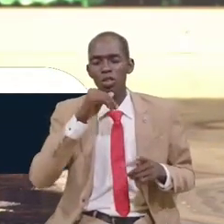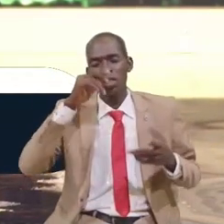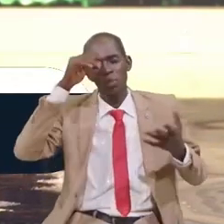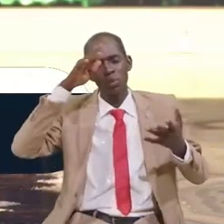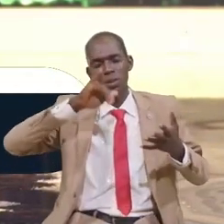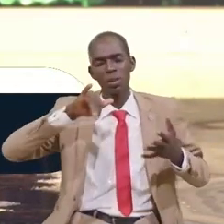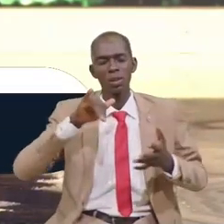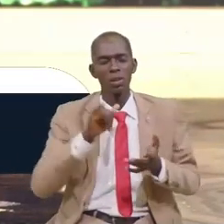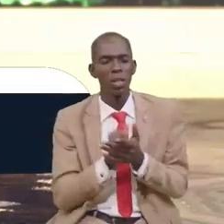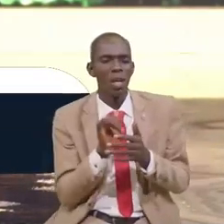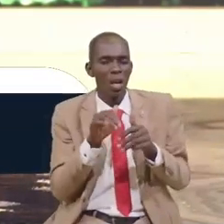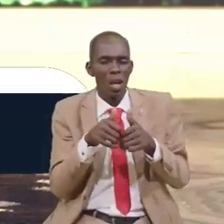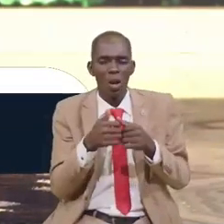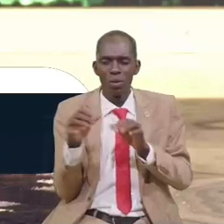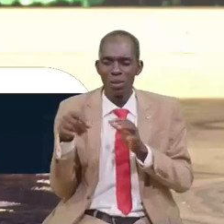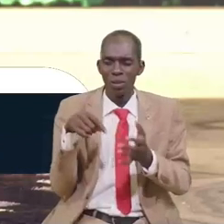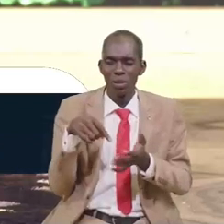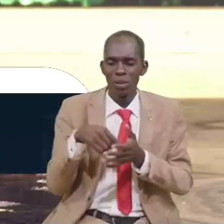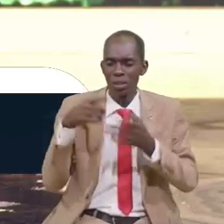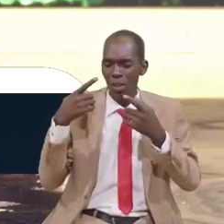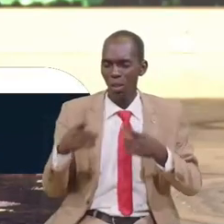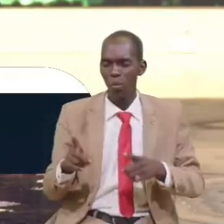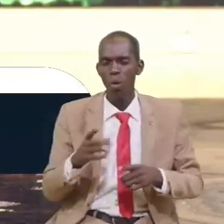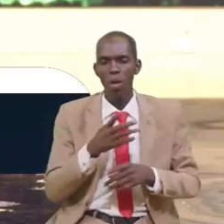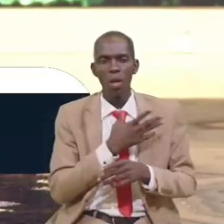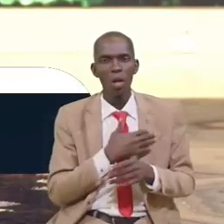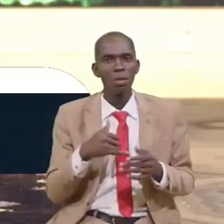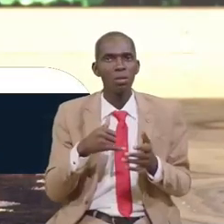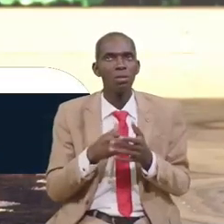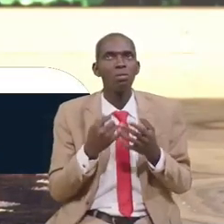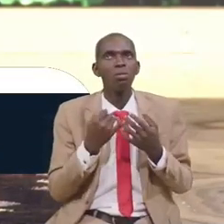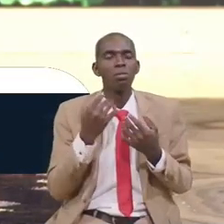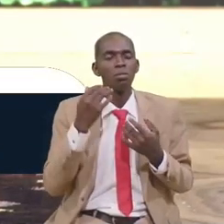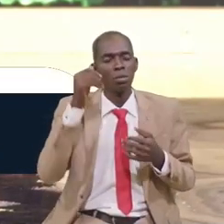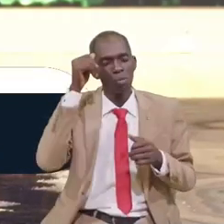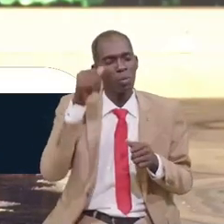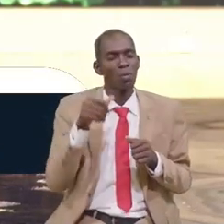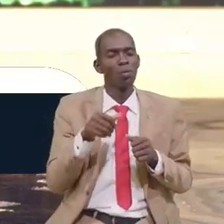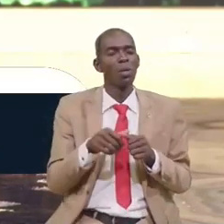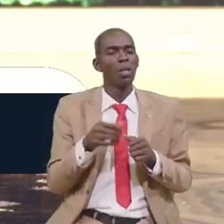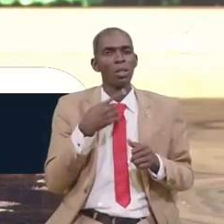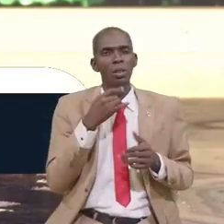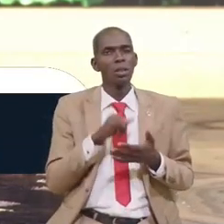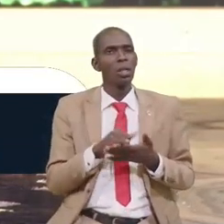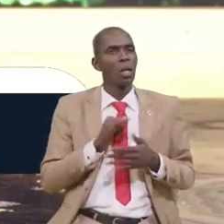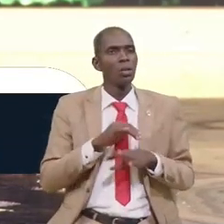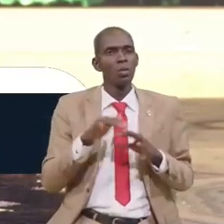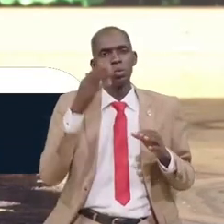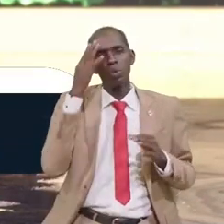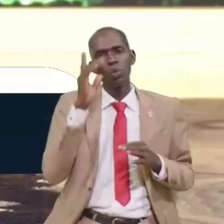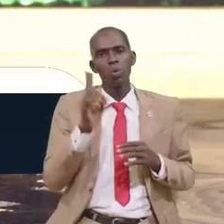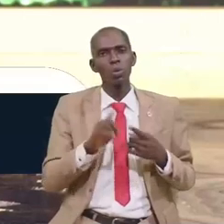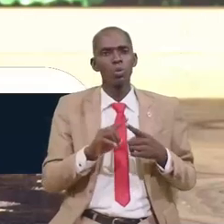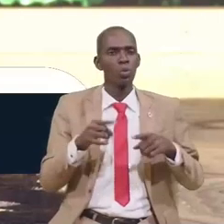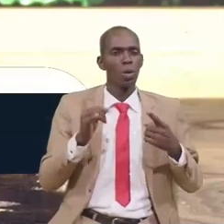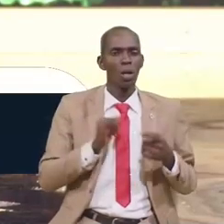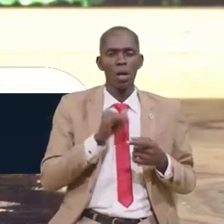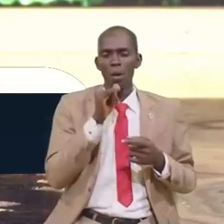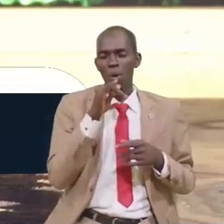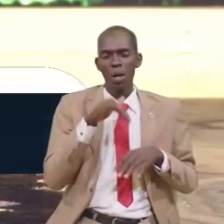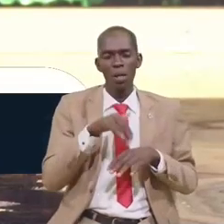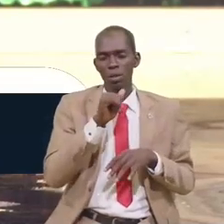vous, mais vous n'espérez pas ça. Mais comment ceci m'est arrivé? Et la chose vous est arrivée comme, je ne sais pas où aller, je suis à la